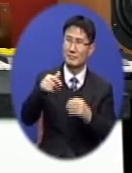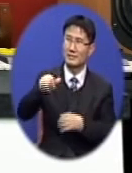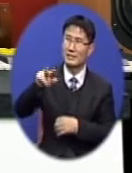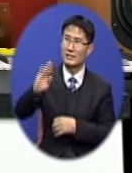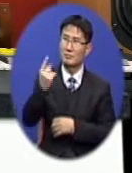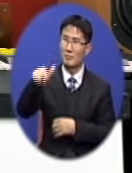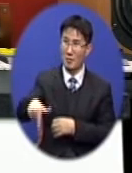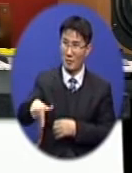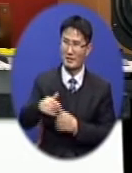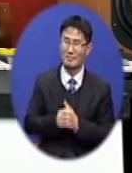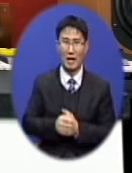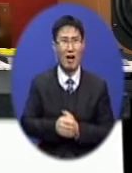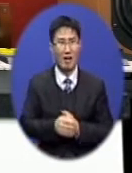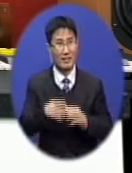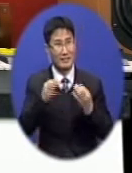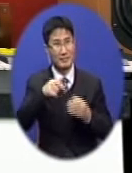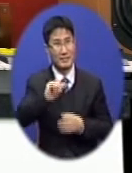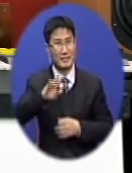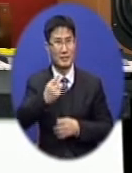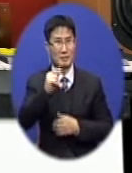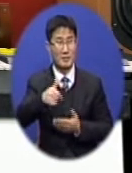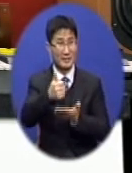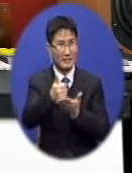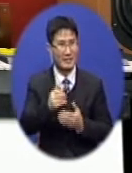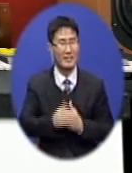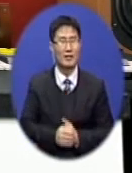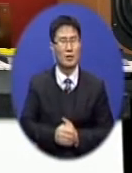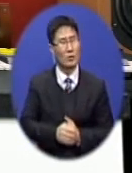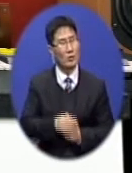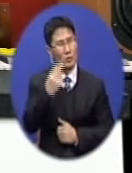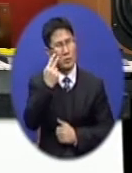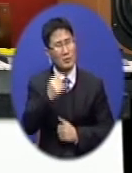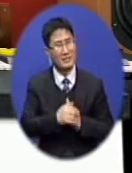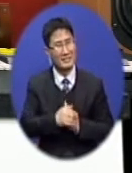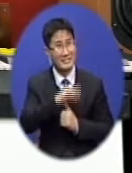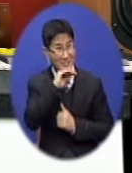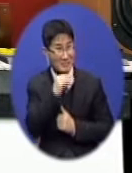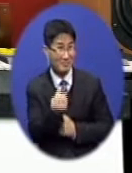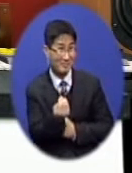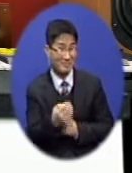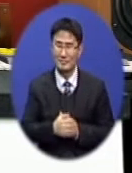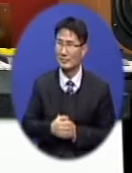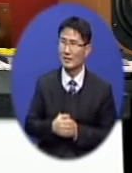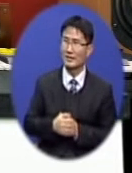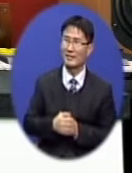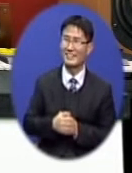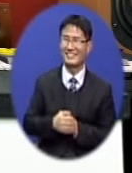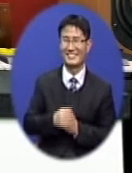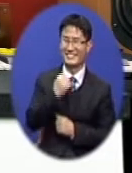김기복. 네. 김기복님. 네. 네, 혹시 몇 학년 몇 반이신가요?